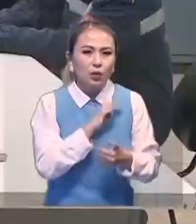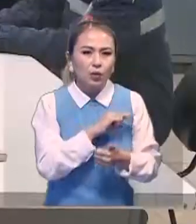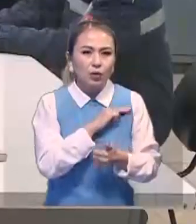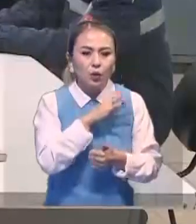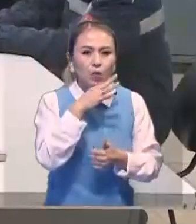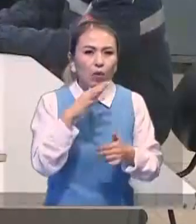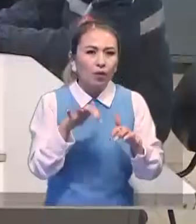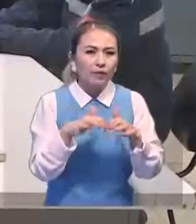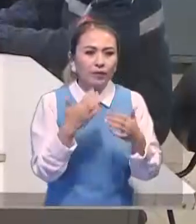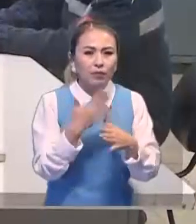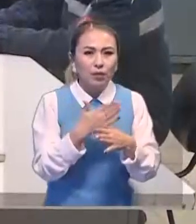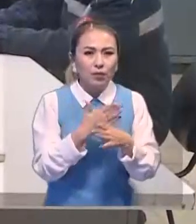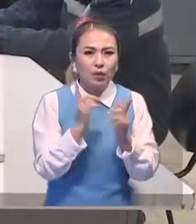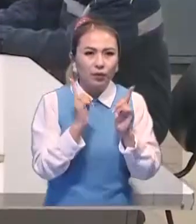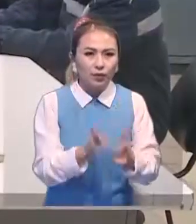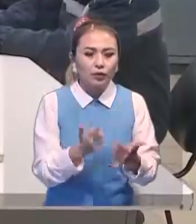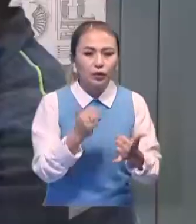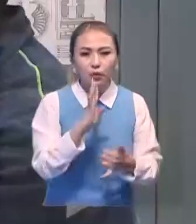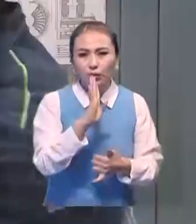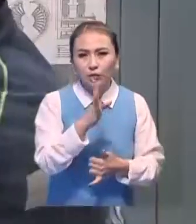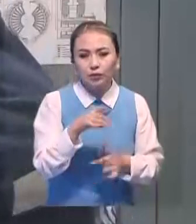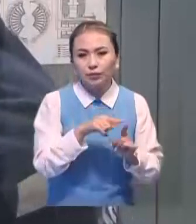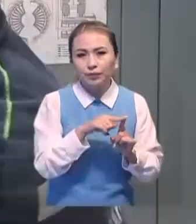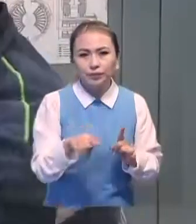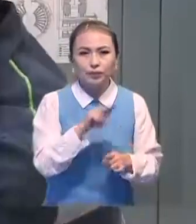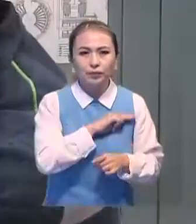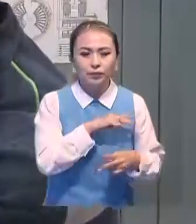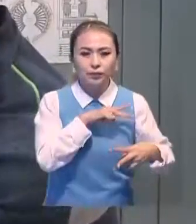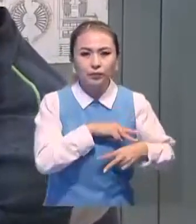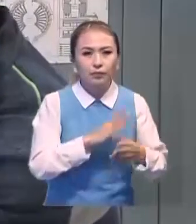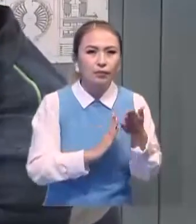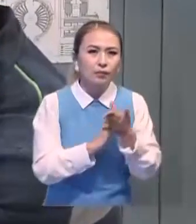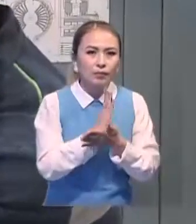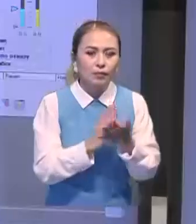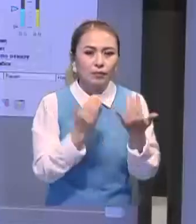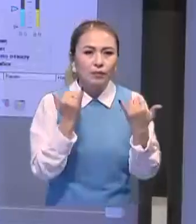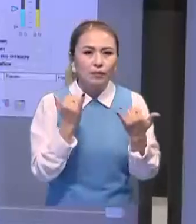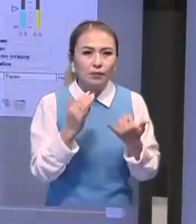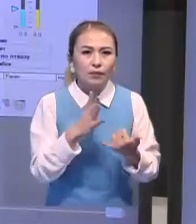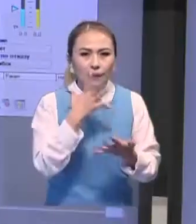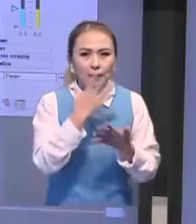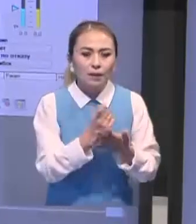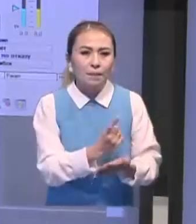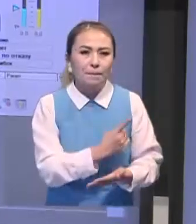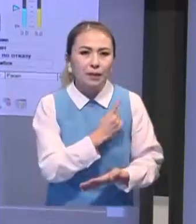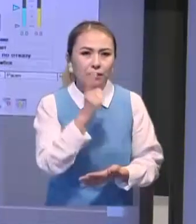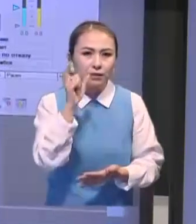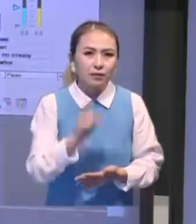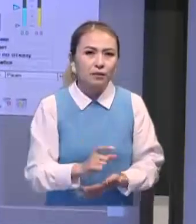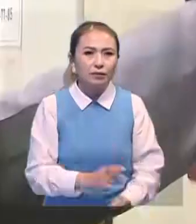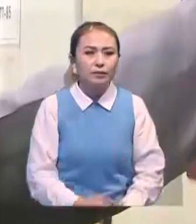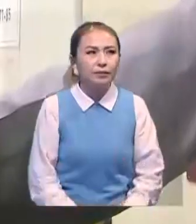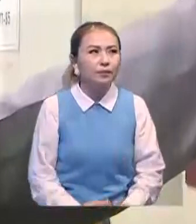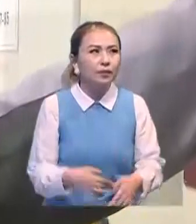бөлігі автоматты жүйе көмегімен басқарылады. 4 жыл бойы осында тапжылмай еңбек етіп келе жатқан Сергей бүгінде істің қыр-сырын әбден